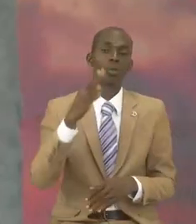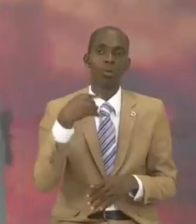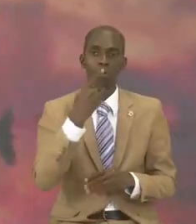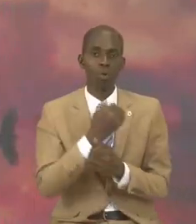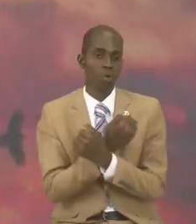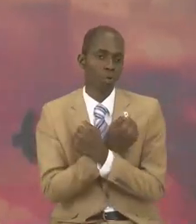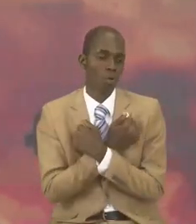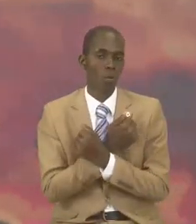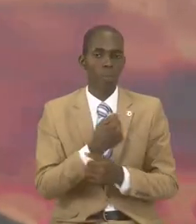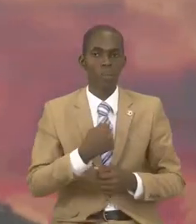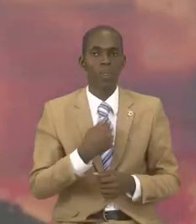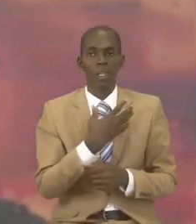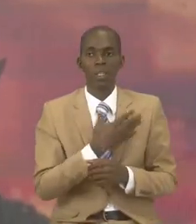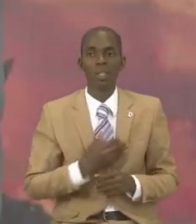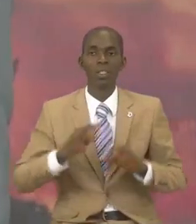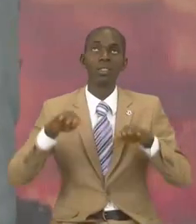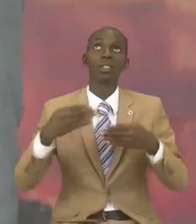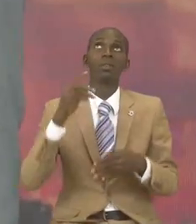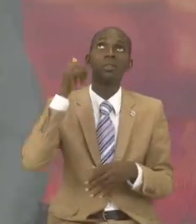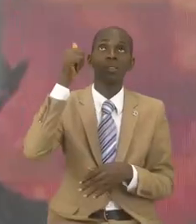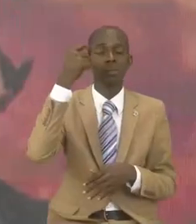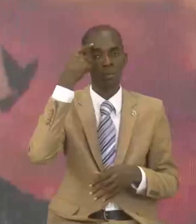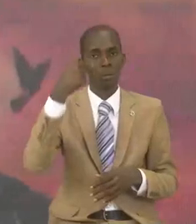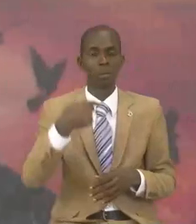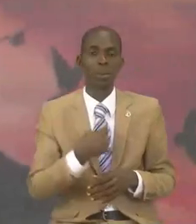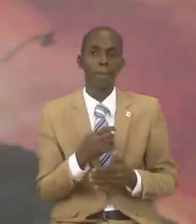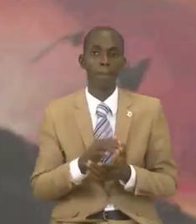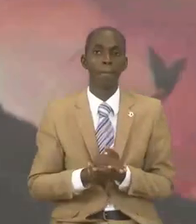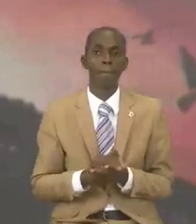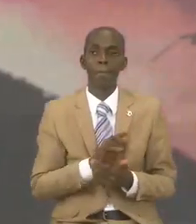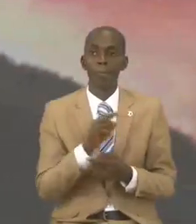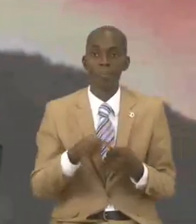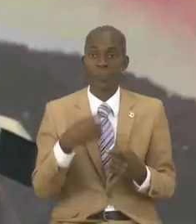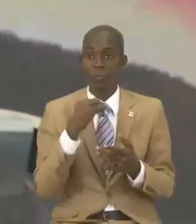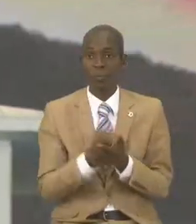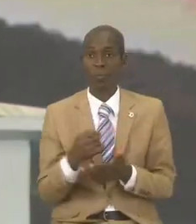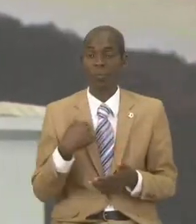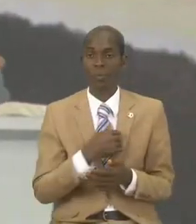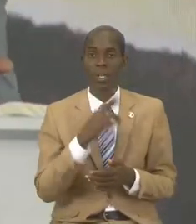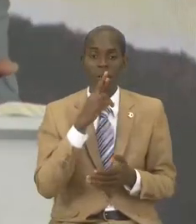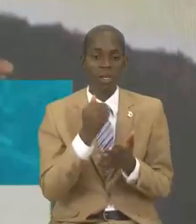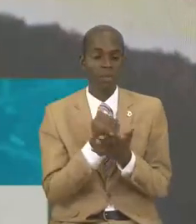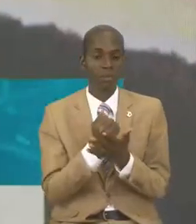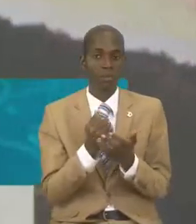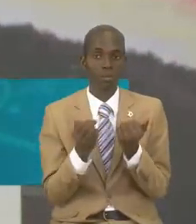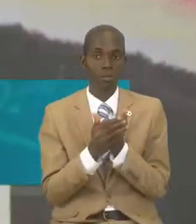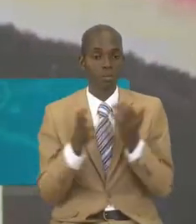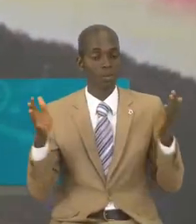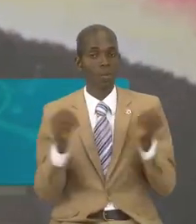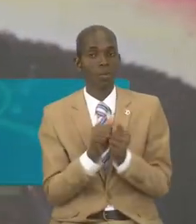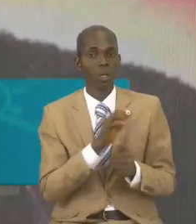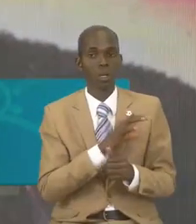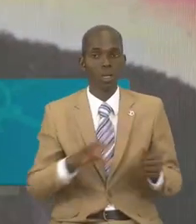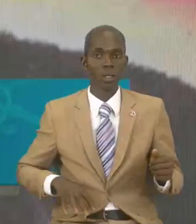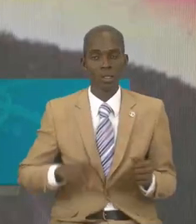aimé et qui s'est livré lui-même pour moi. Quand il dit que nous sommes crucifiés avec Christ, Romains